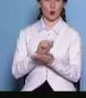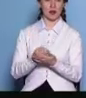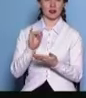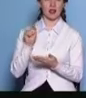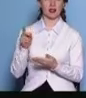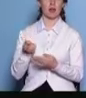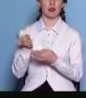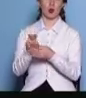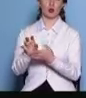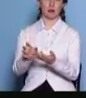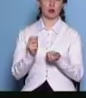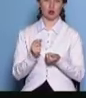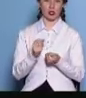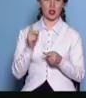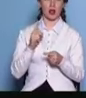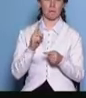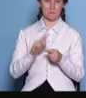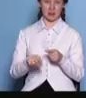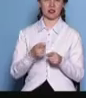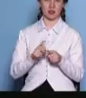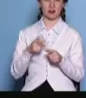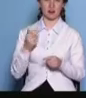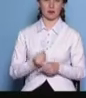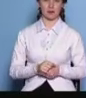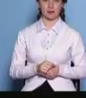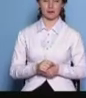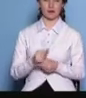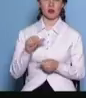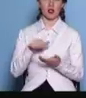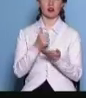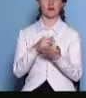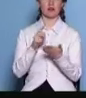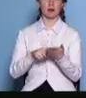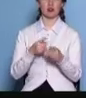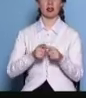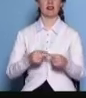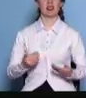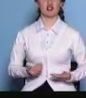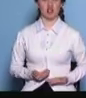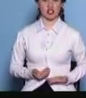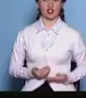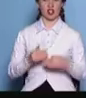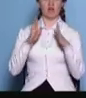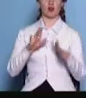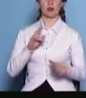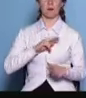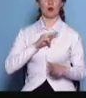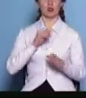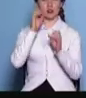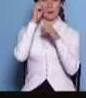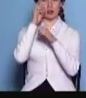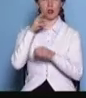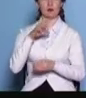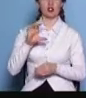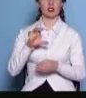приходят и получают. Быстро это? Это быстро. Но главный вопрос для всех – жилищный. Сейчас в доме работает лаборатория МЧС,